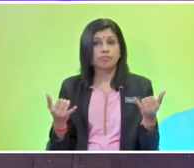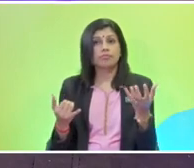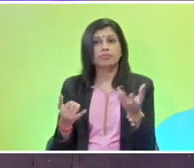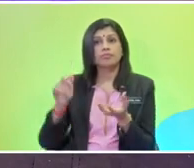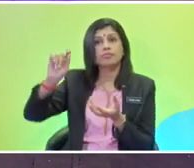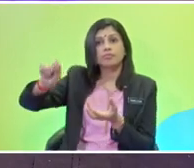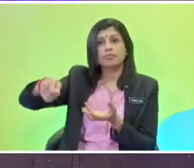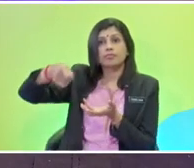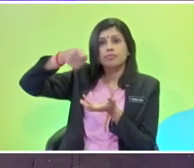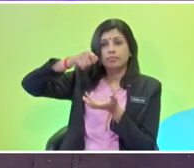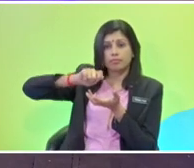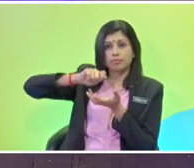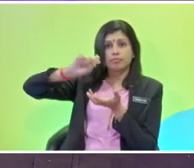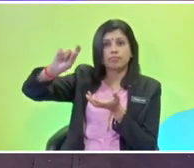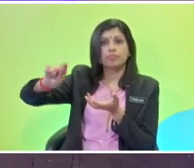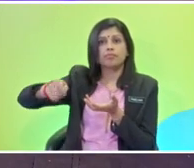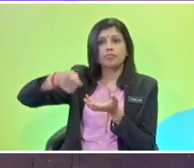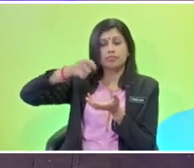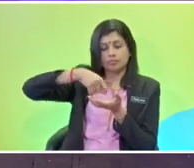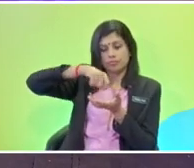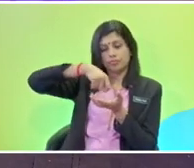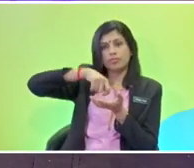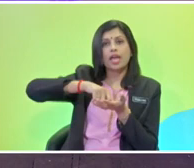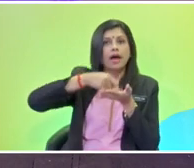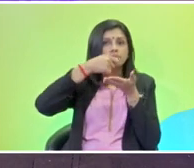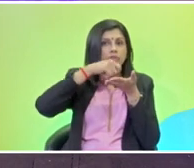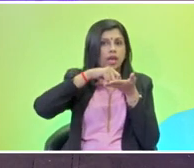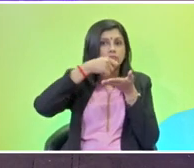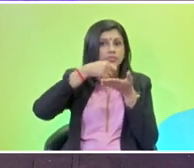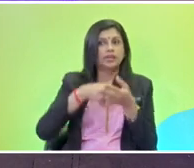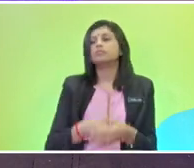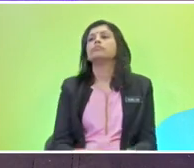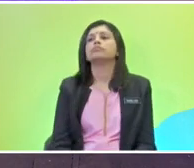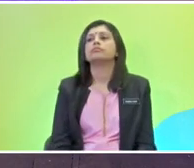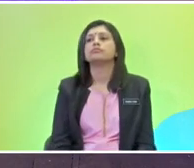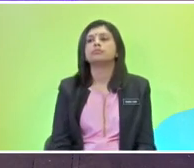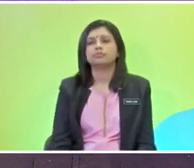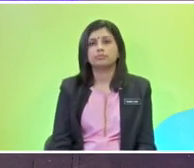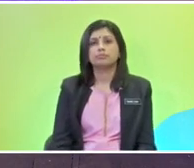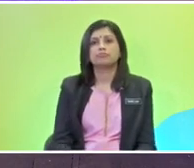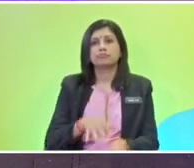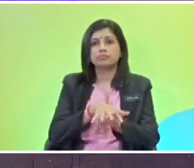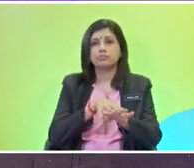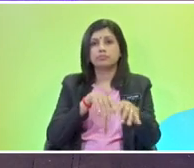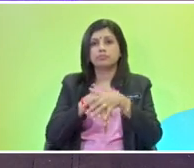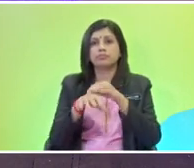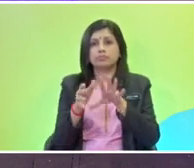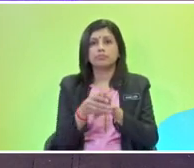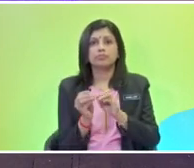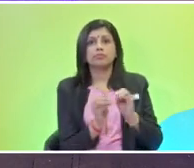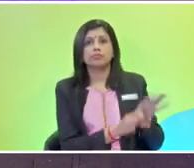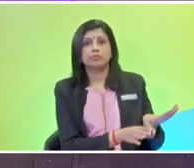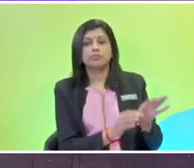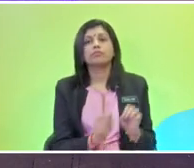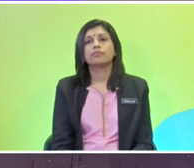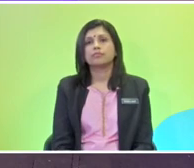punya mangkuk. Okey. Okey, cikgu nak tanggallah ini. Boleh buka sorang tangan, cikgu? Dah boleh dah. Okey, kita